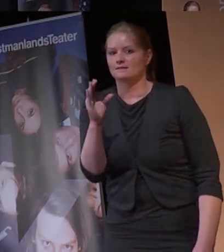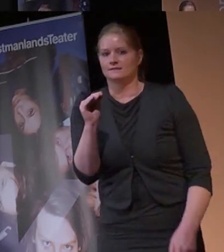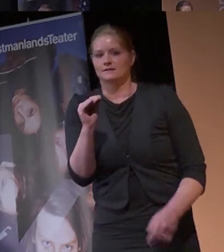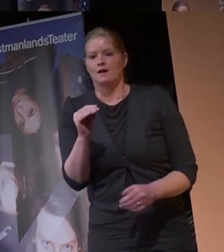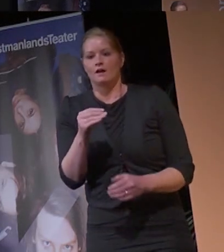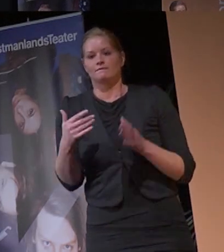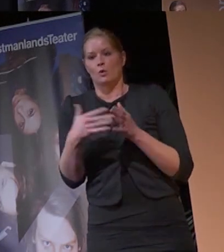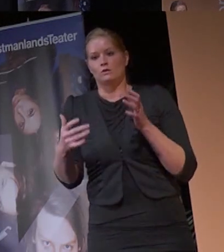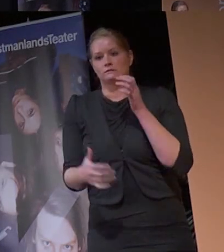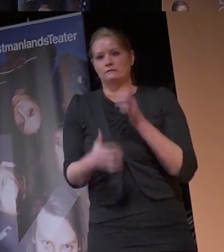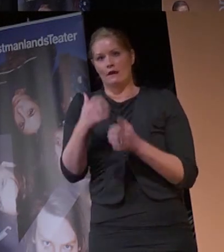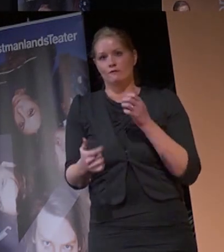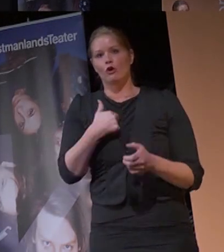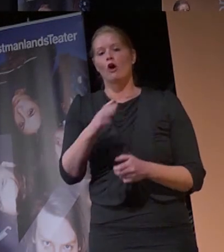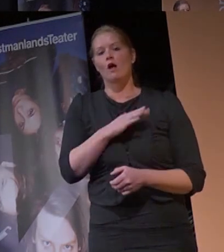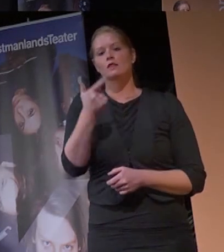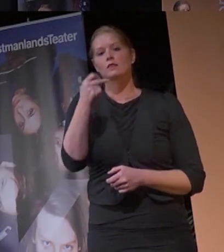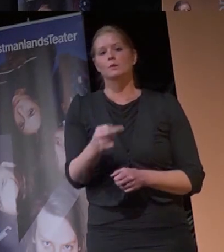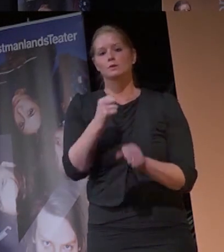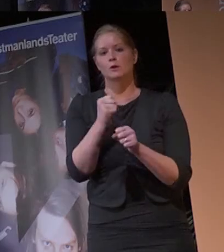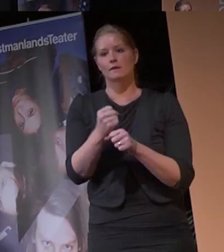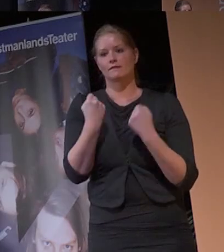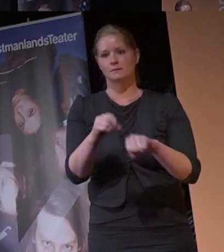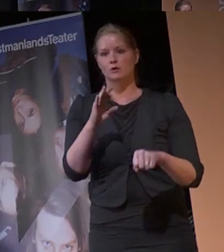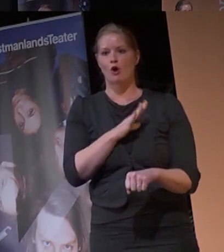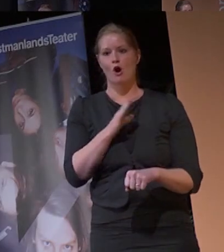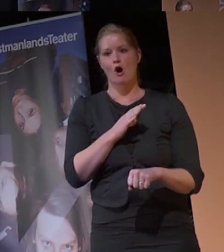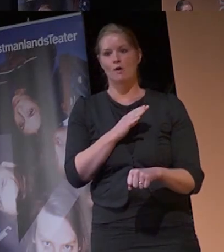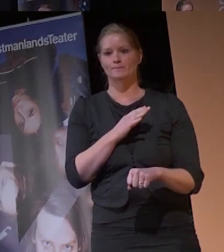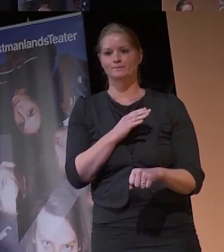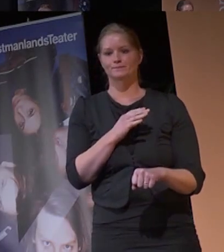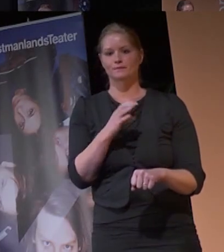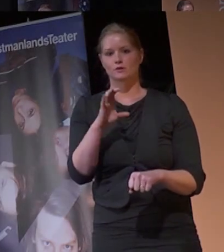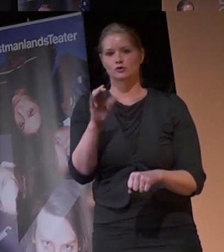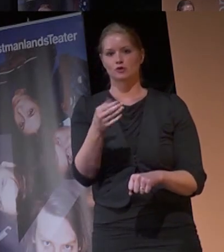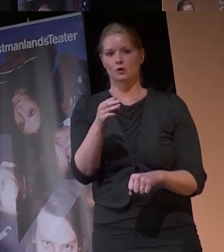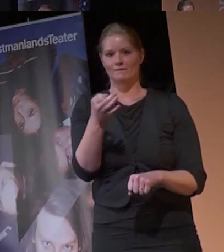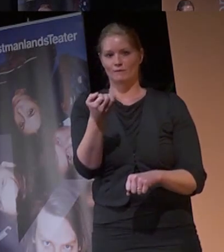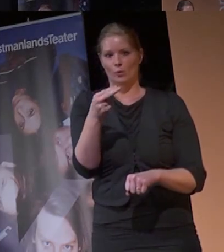på teatern. Ja, tack för medskicket.